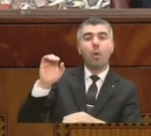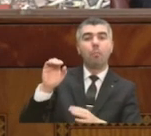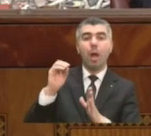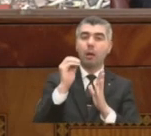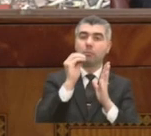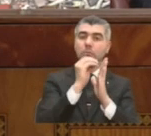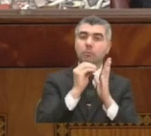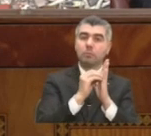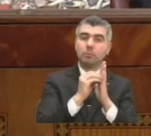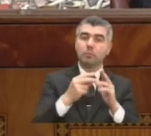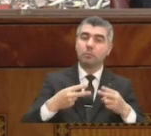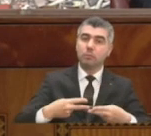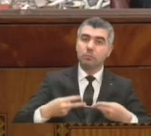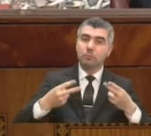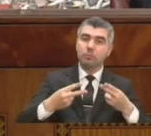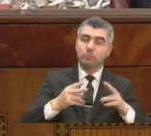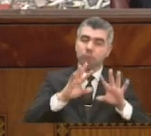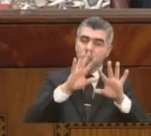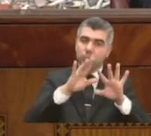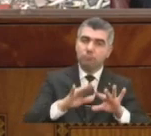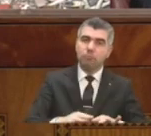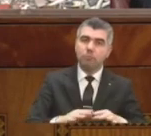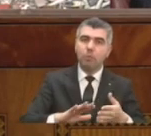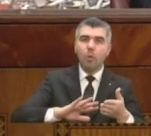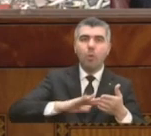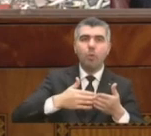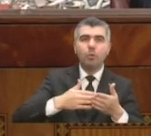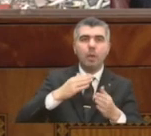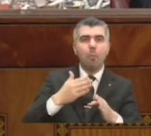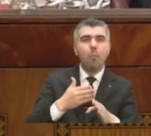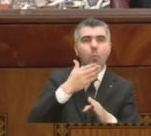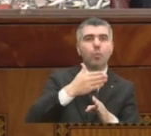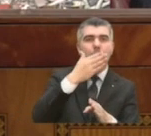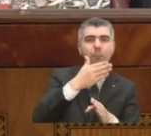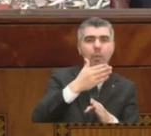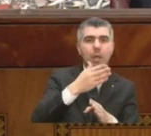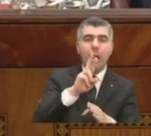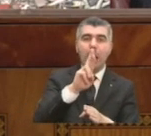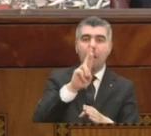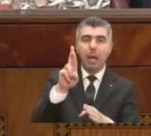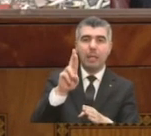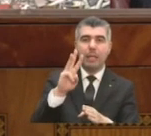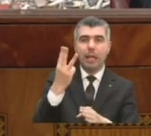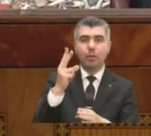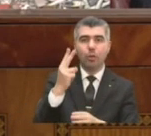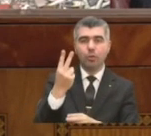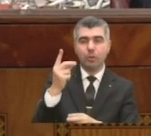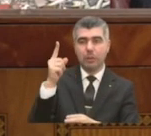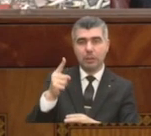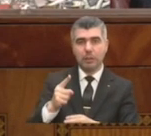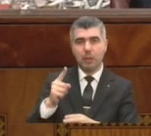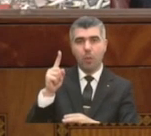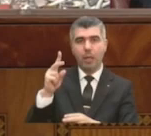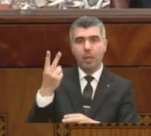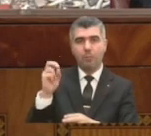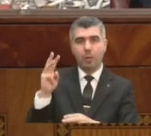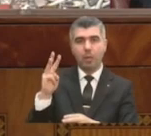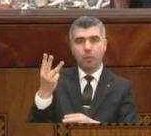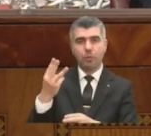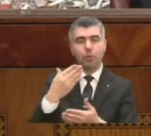هذا البلاغ والقرارات التي ستتخذ لاحقا الرباط 23 يناير 2023